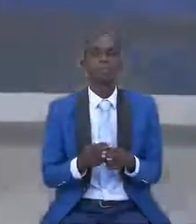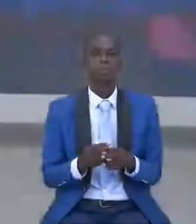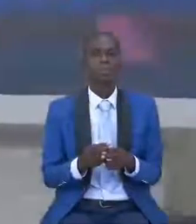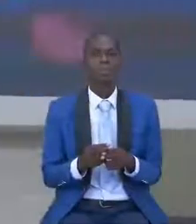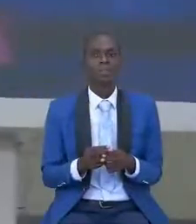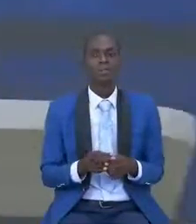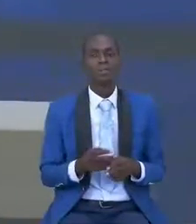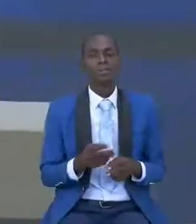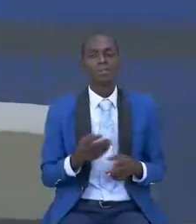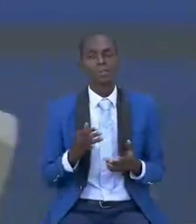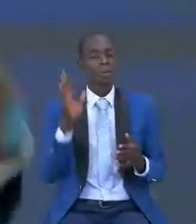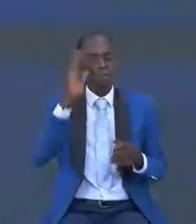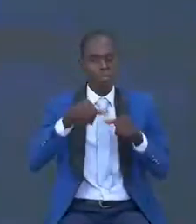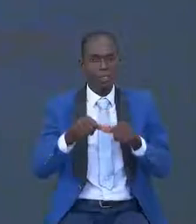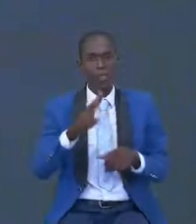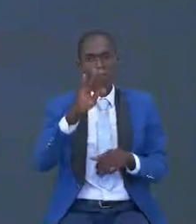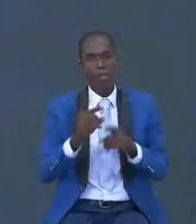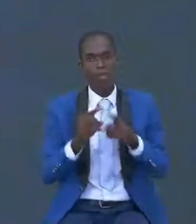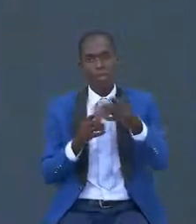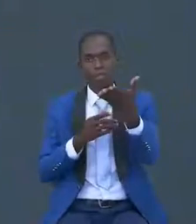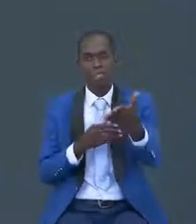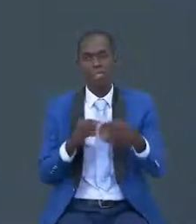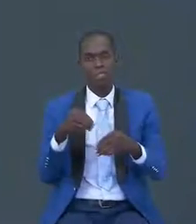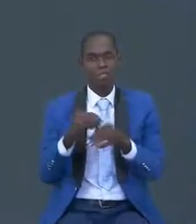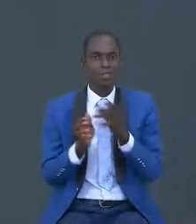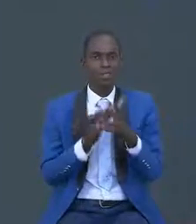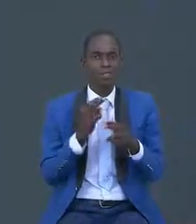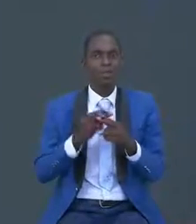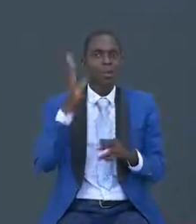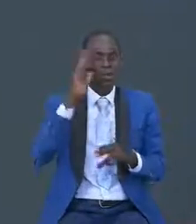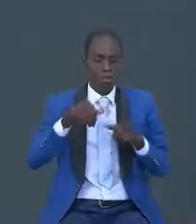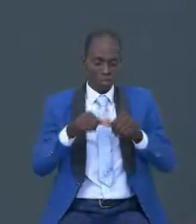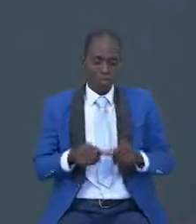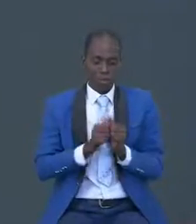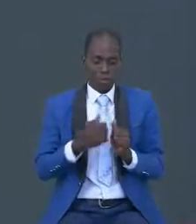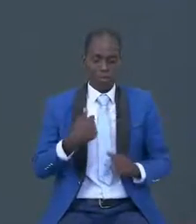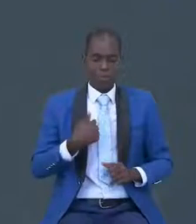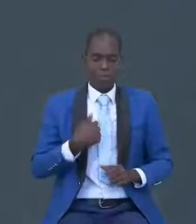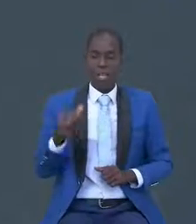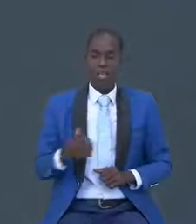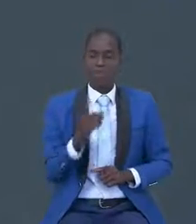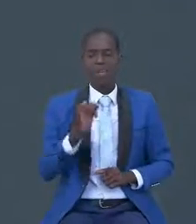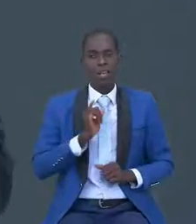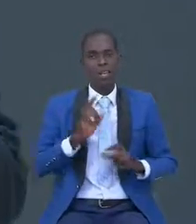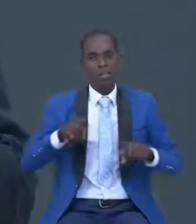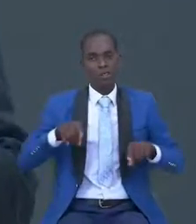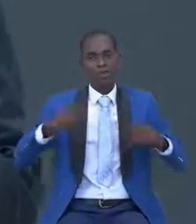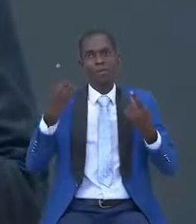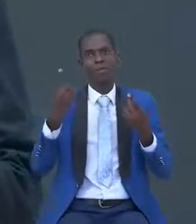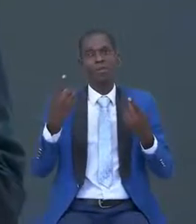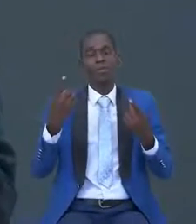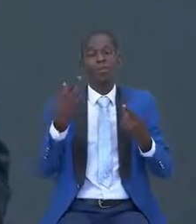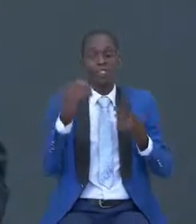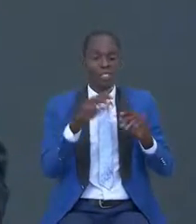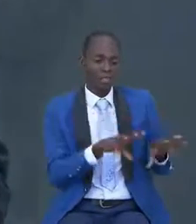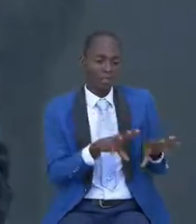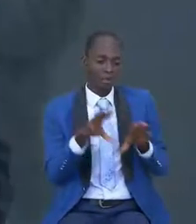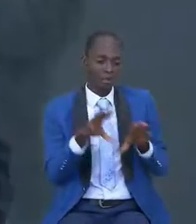Elles sont avec toi là-bas. Elles vont rester avec moi partout où je vais. Le